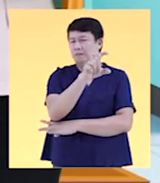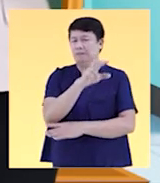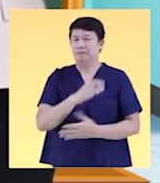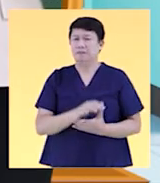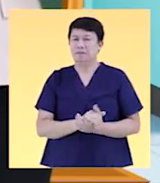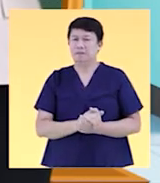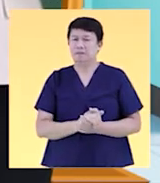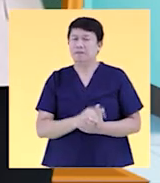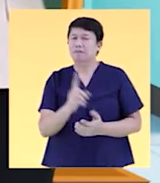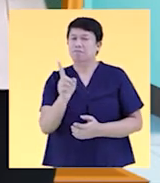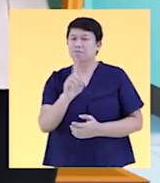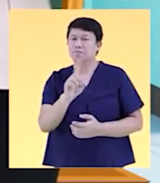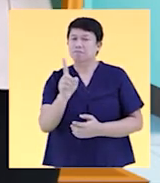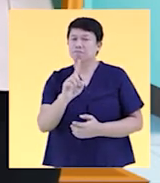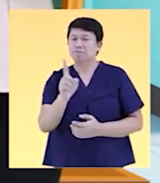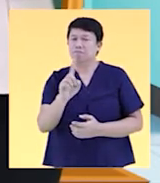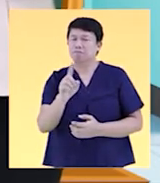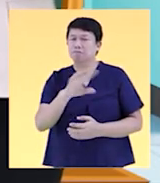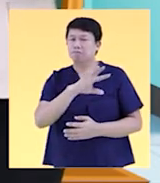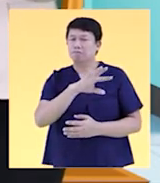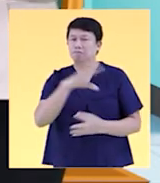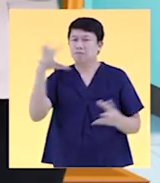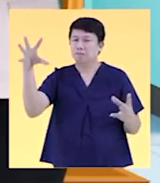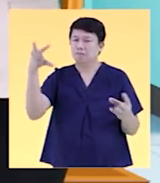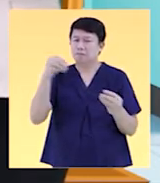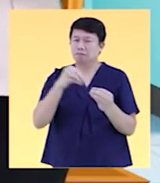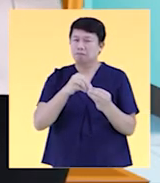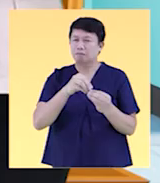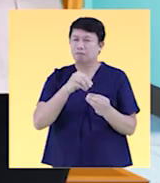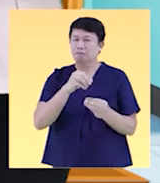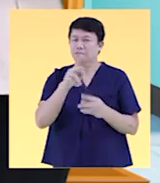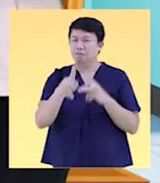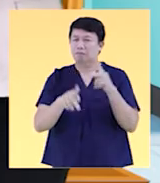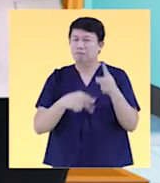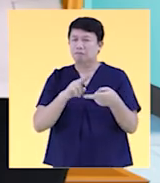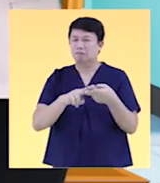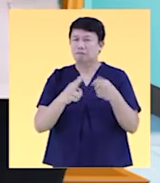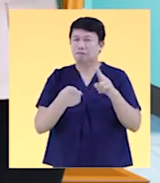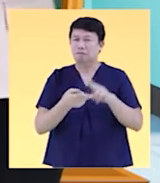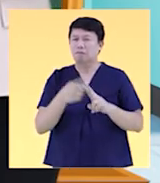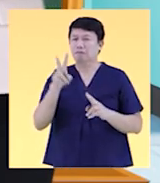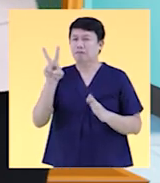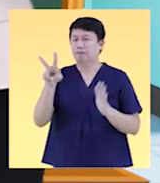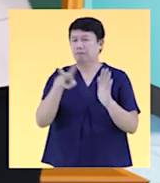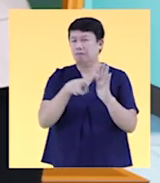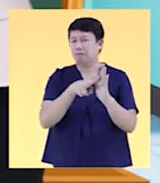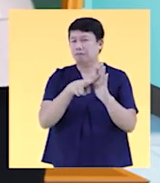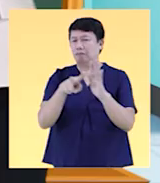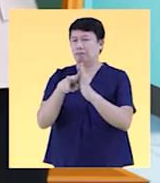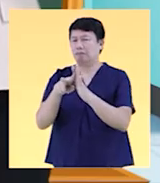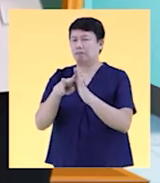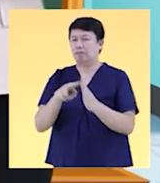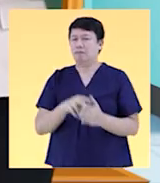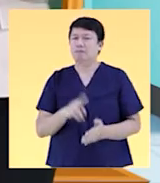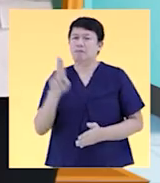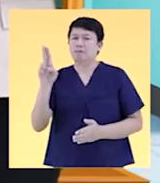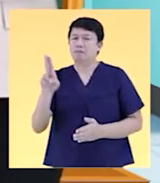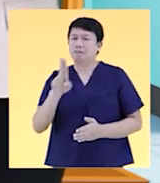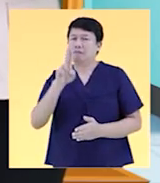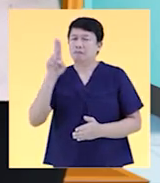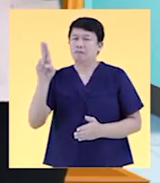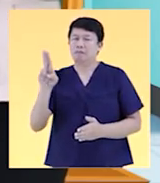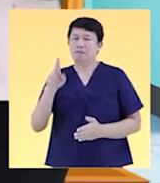4,213. Ano ang kabuuang populasyon ng dalawang village?